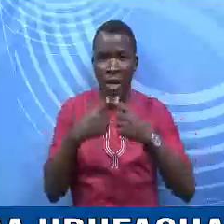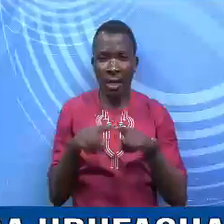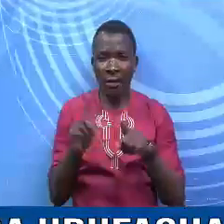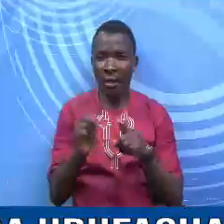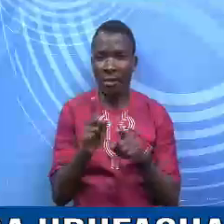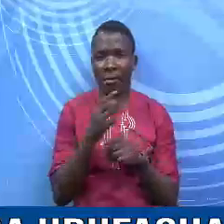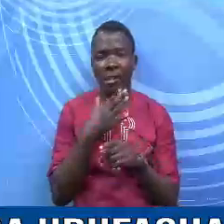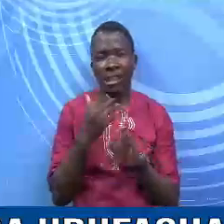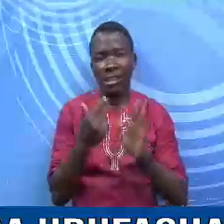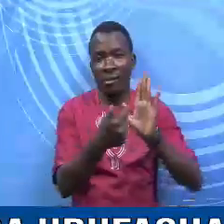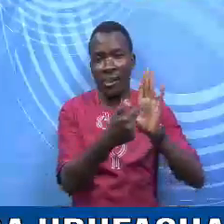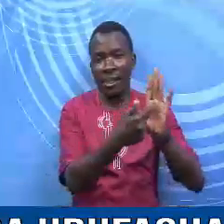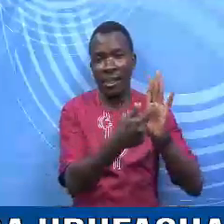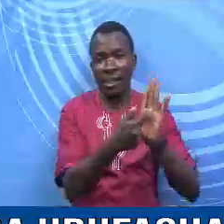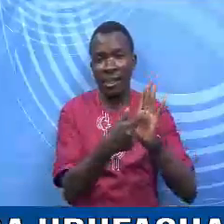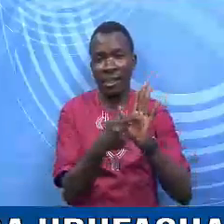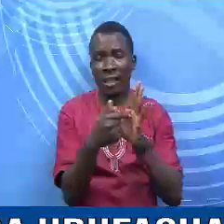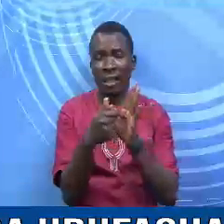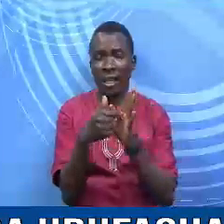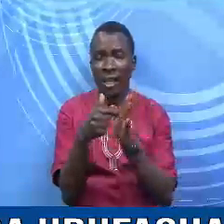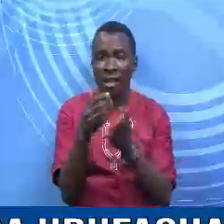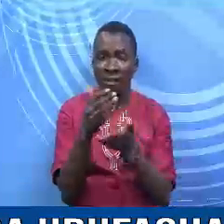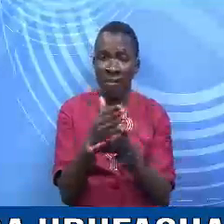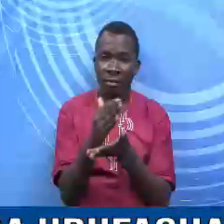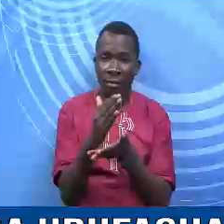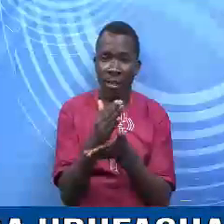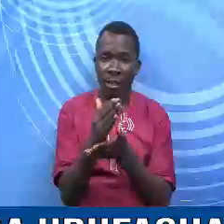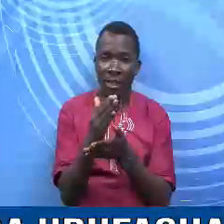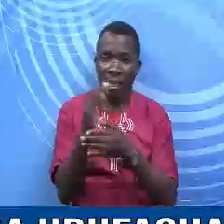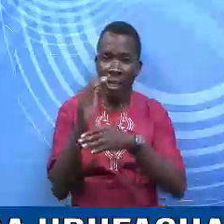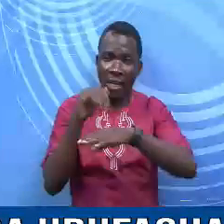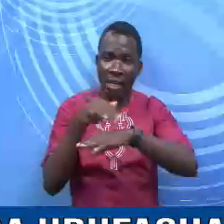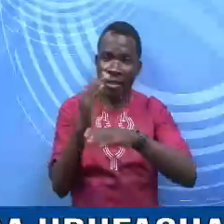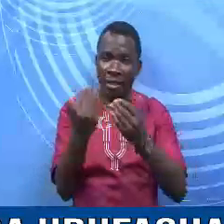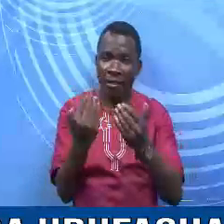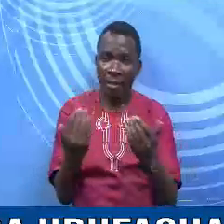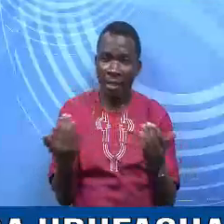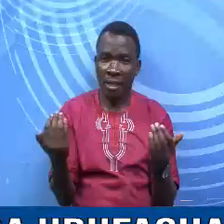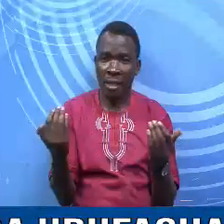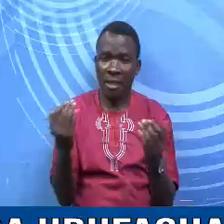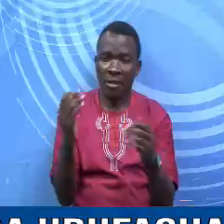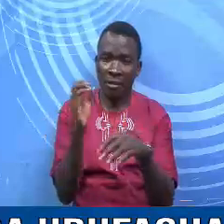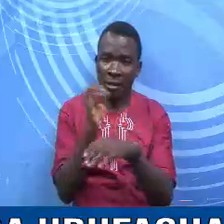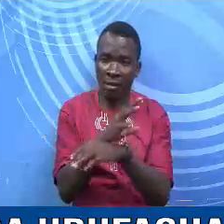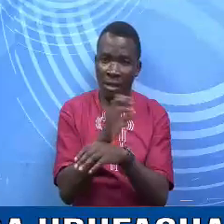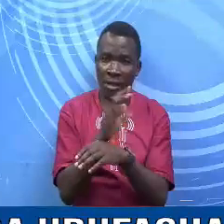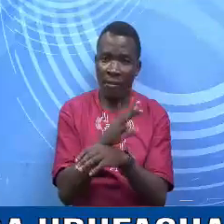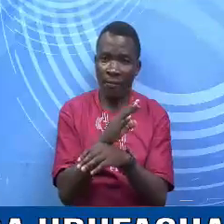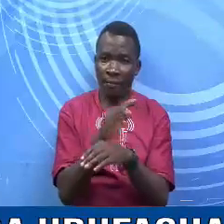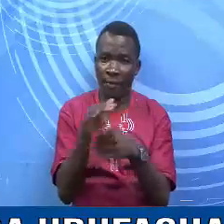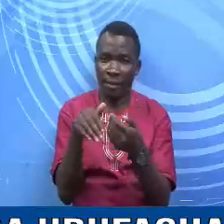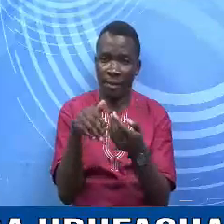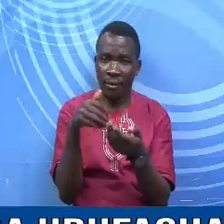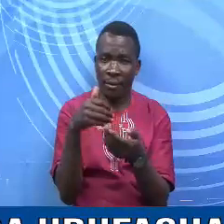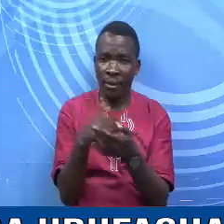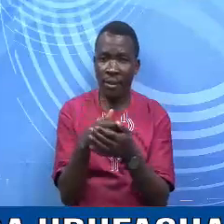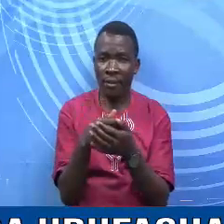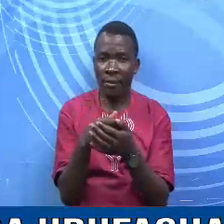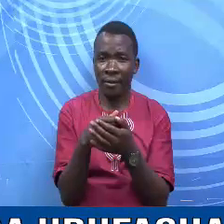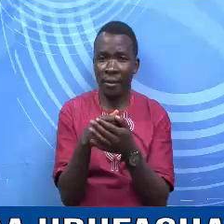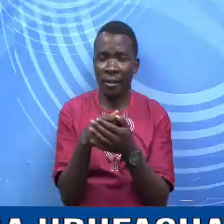bashaka kubigaragaza hafika hose hari kutohereza abana kuri igihugu tukabagira inama nyine ngo bajye kujya gukoza urukingo